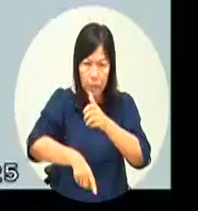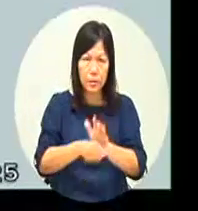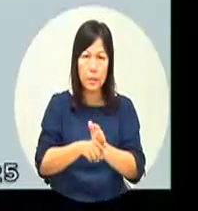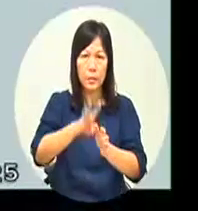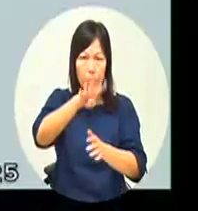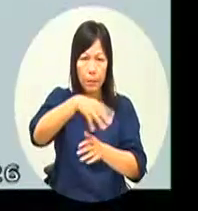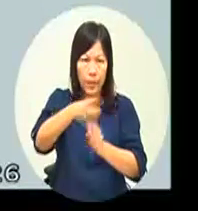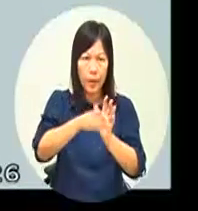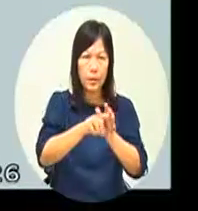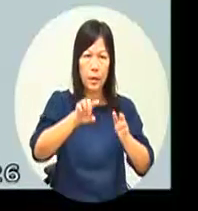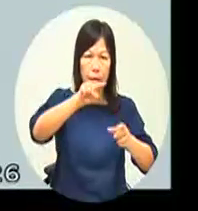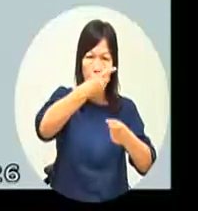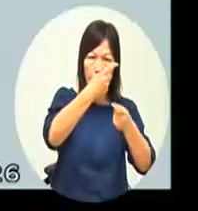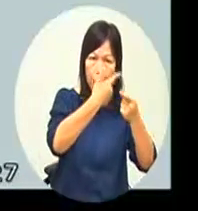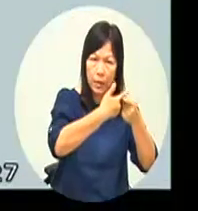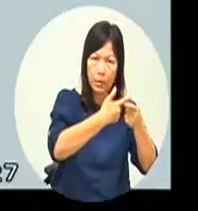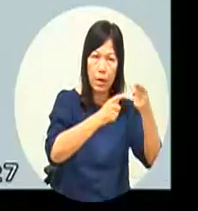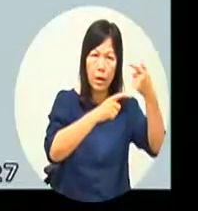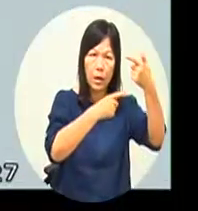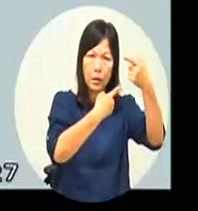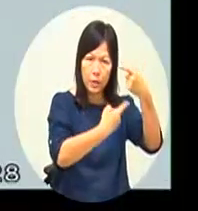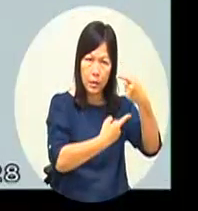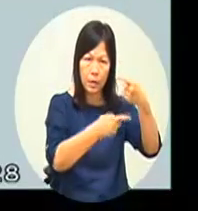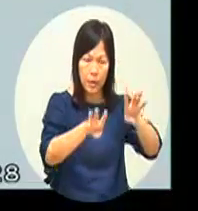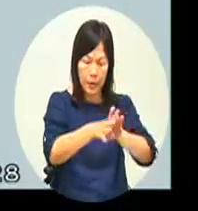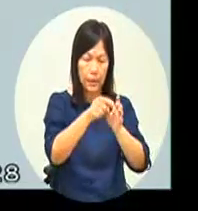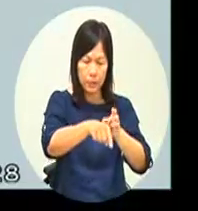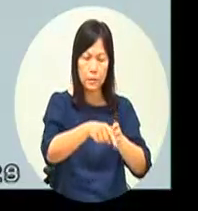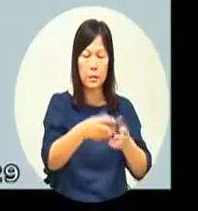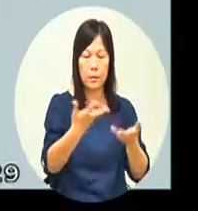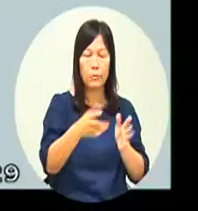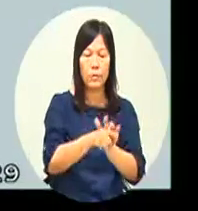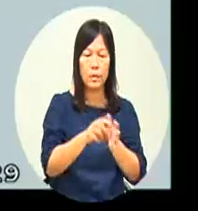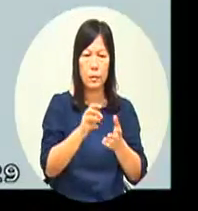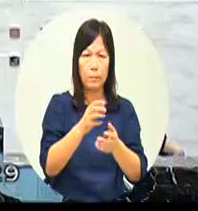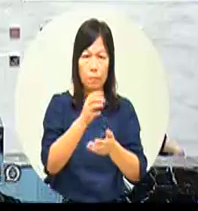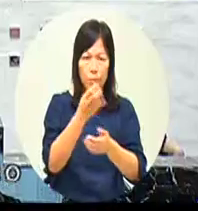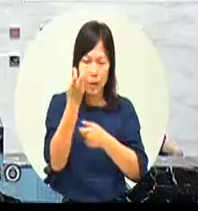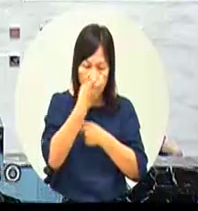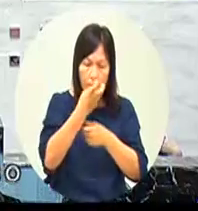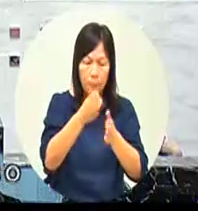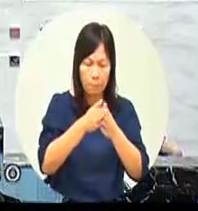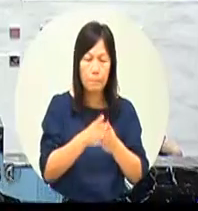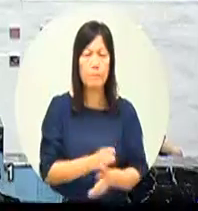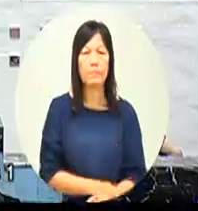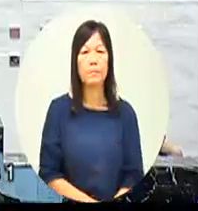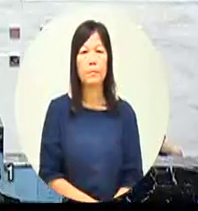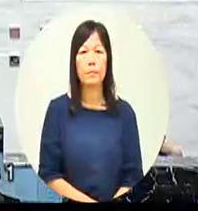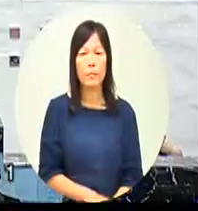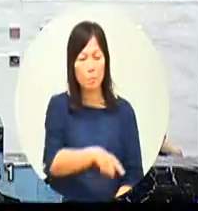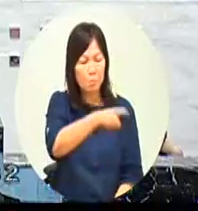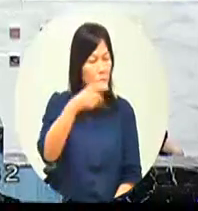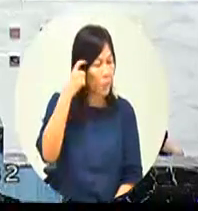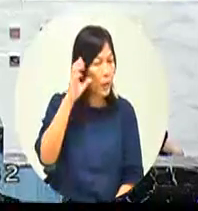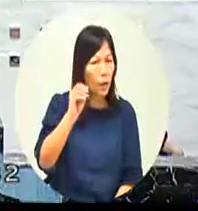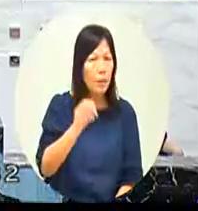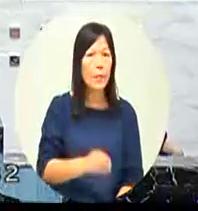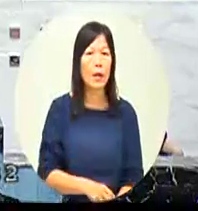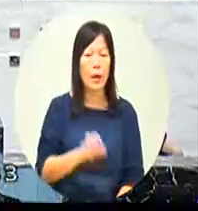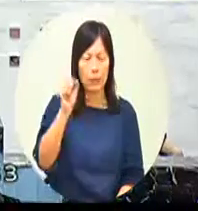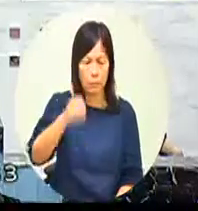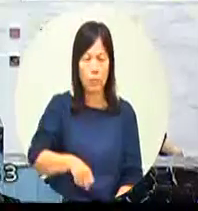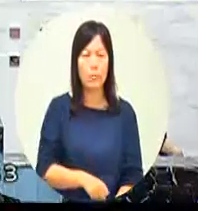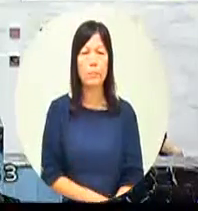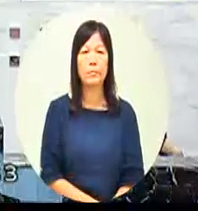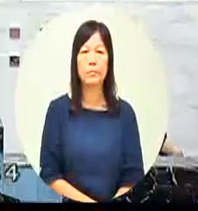并至106年1月1日生效一案，请查照，请讨论。 各位同仁们意见，准予备查。